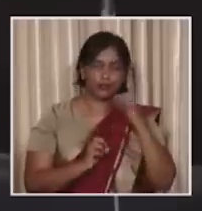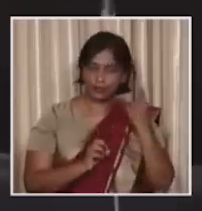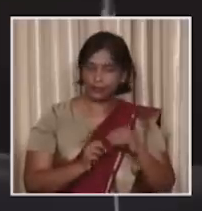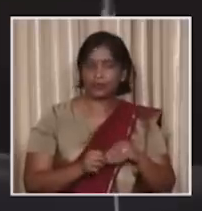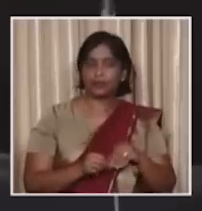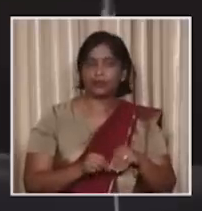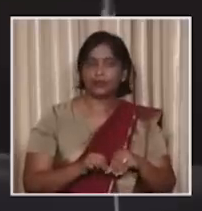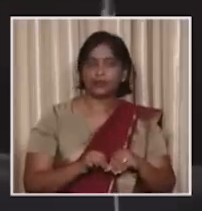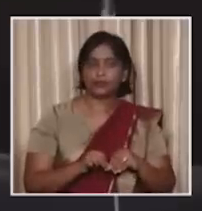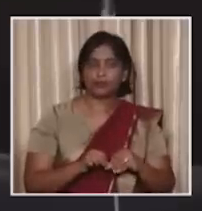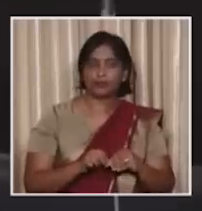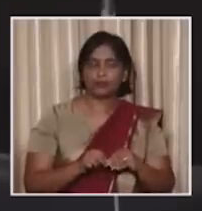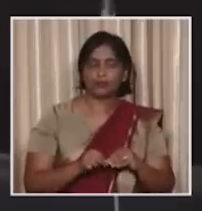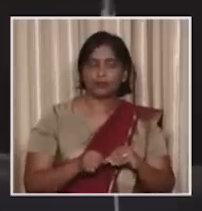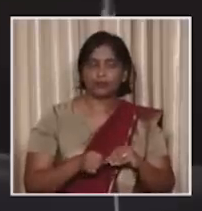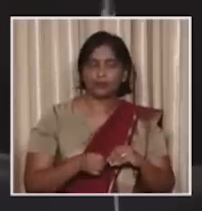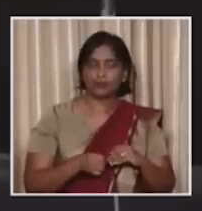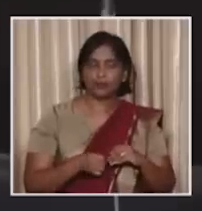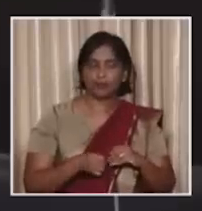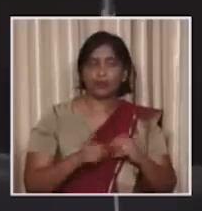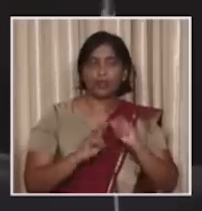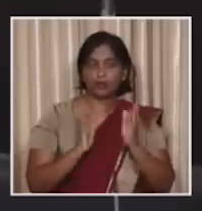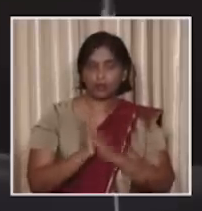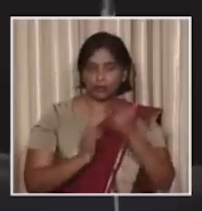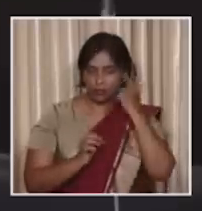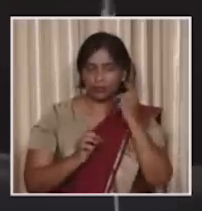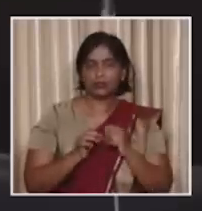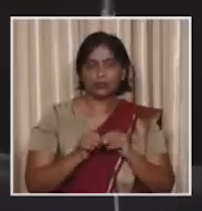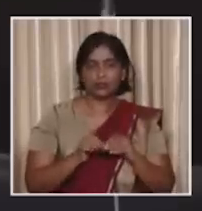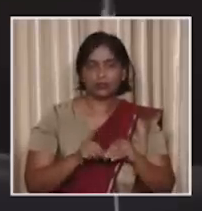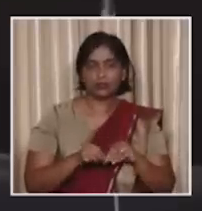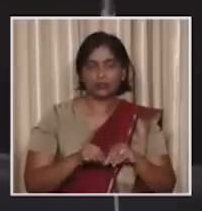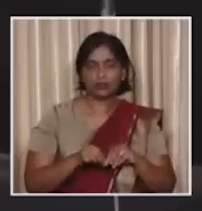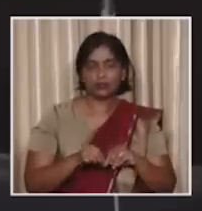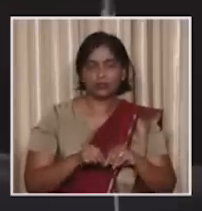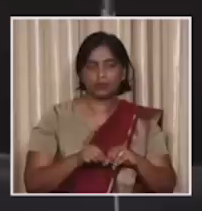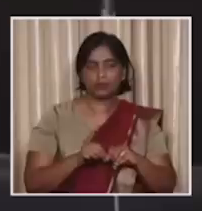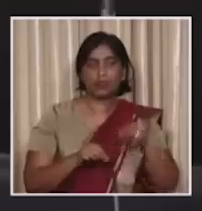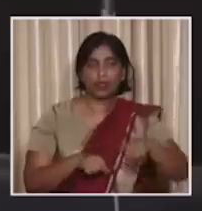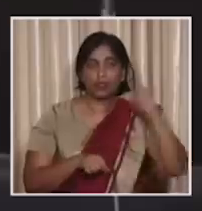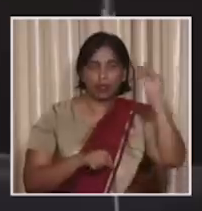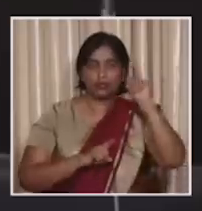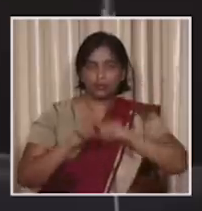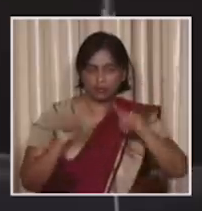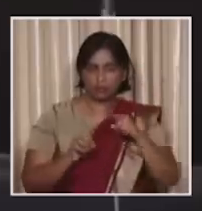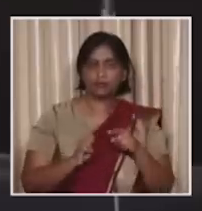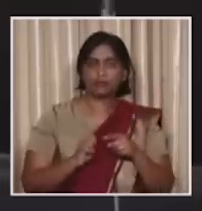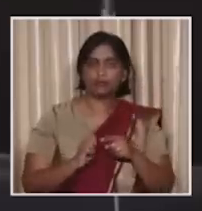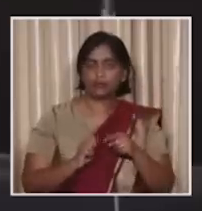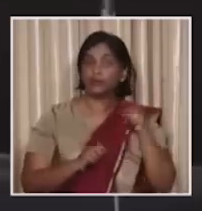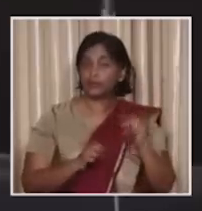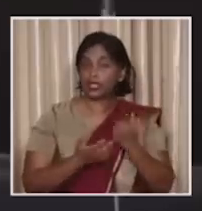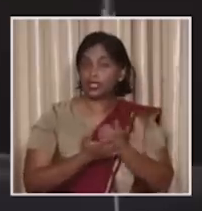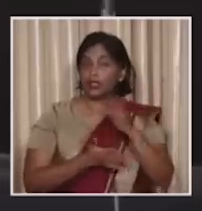නිසා මම හිතන්නේ කරු අගමැතිතුමන් මේක ගැන දන්නවා. එස්ටැබ්ලිෂ්මන්ට් කමිටියකදීත් අපි අදහසත් මේක ගන්නවා. අරගෙන